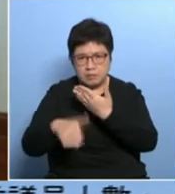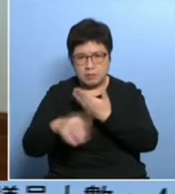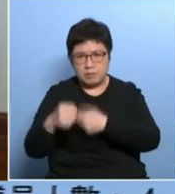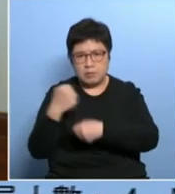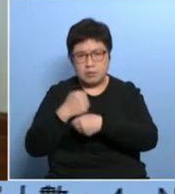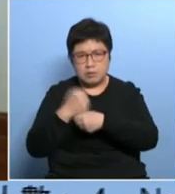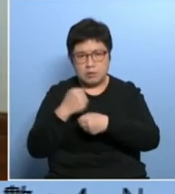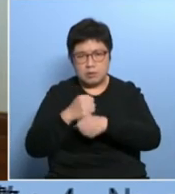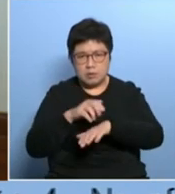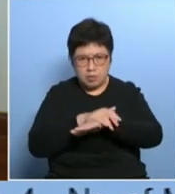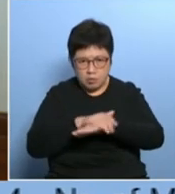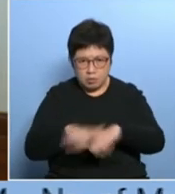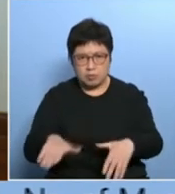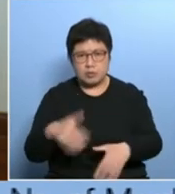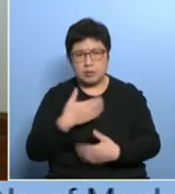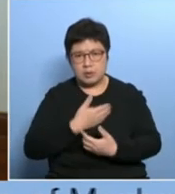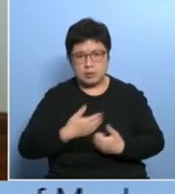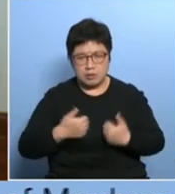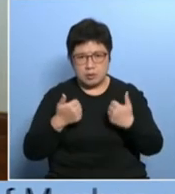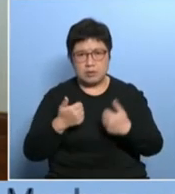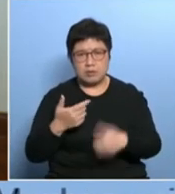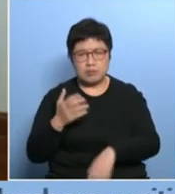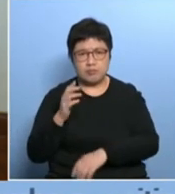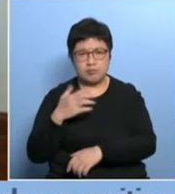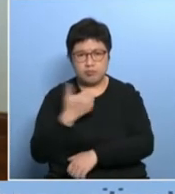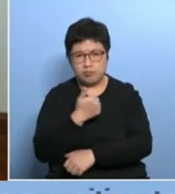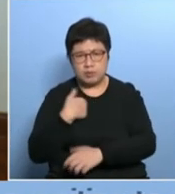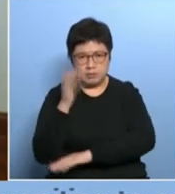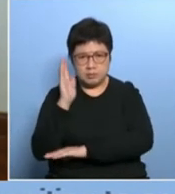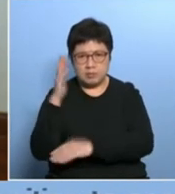外工作的安全和健康。主席，本人謹此陳辭。